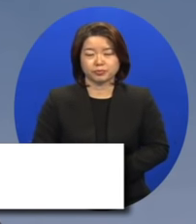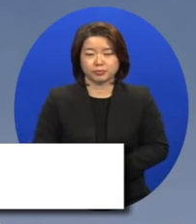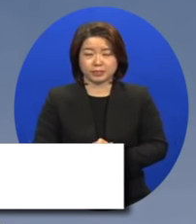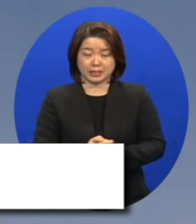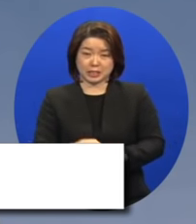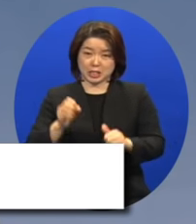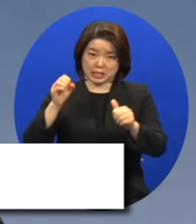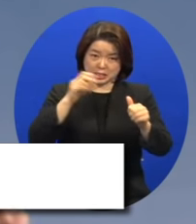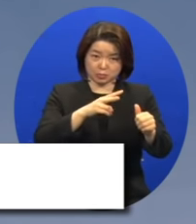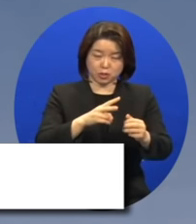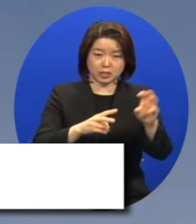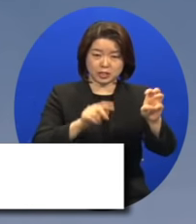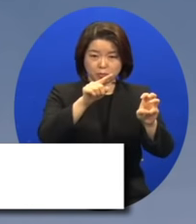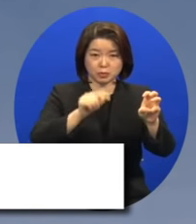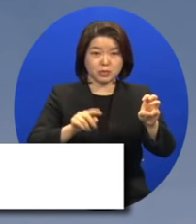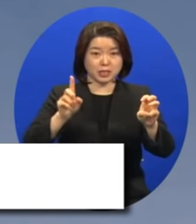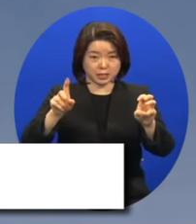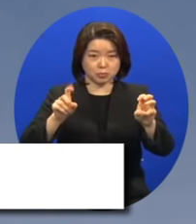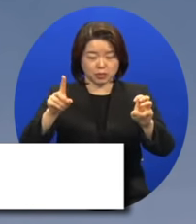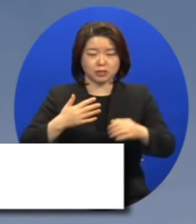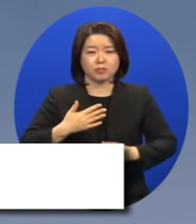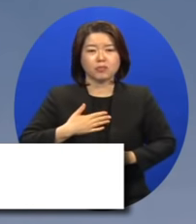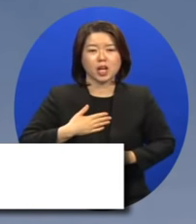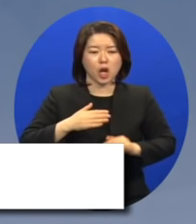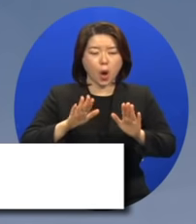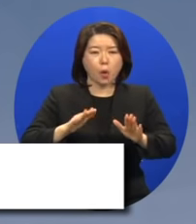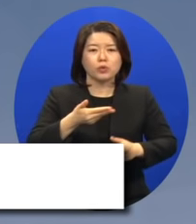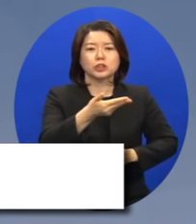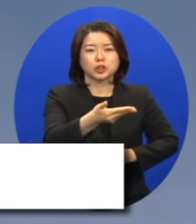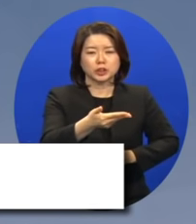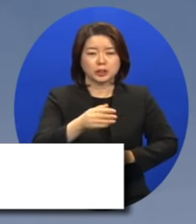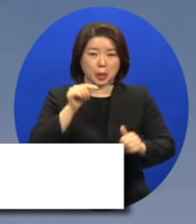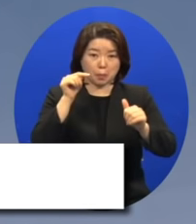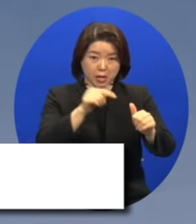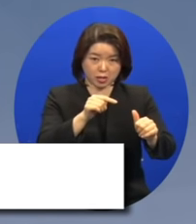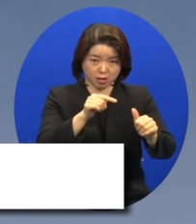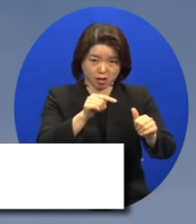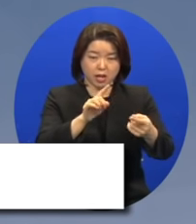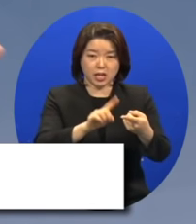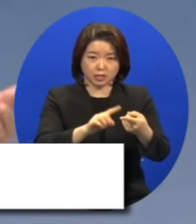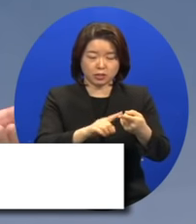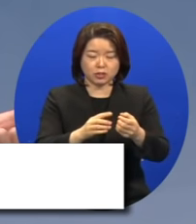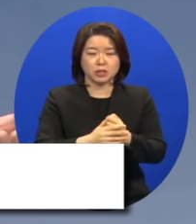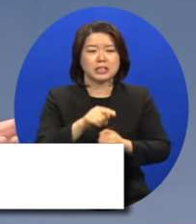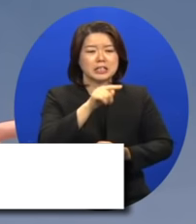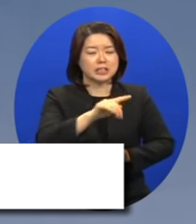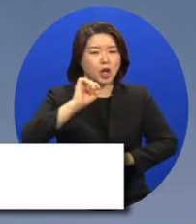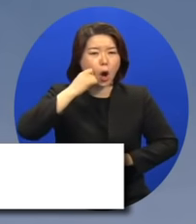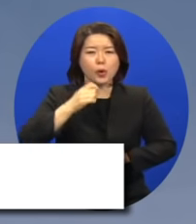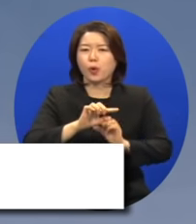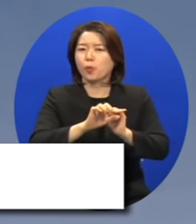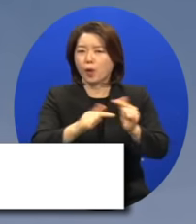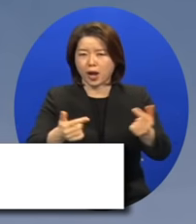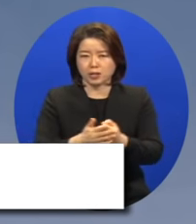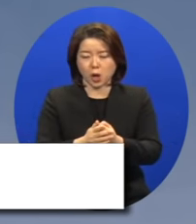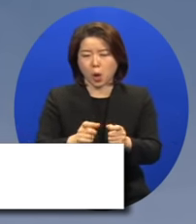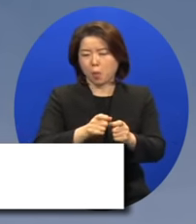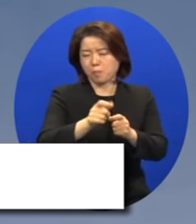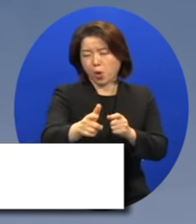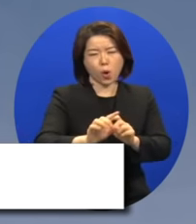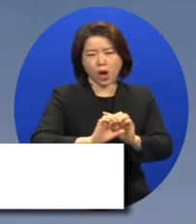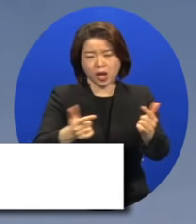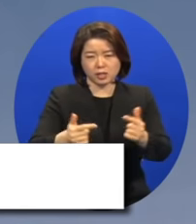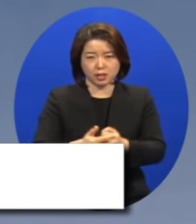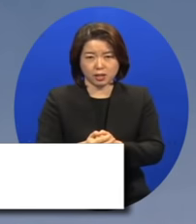신명기 30장11절에는내가 오늘너희에게주는명령은너희에게어렵지도않고 멀리있지도않다고기록